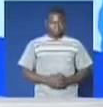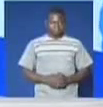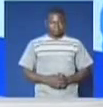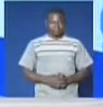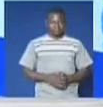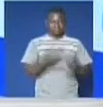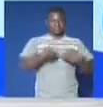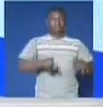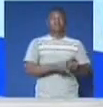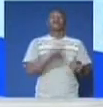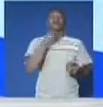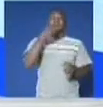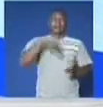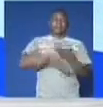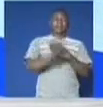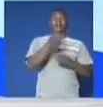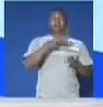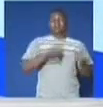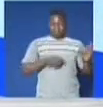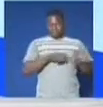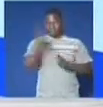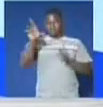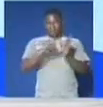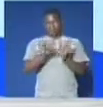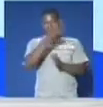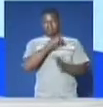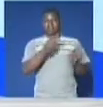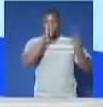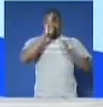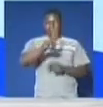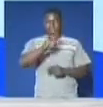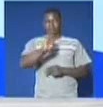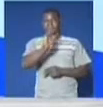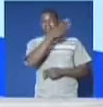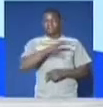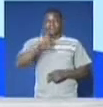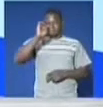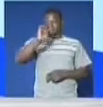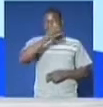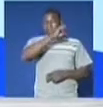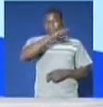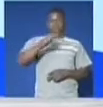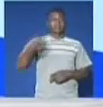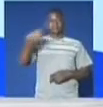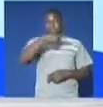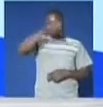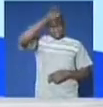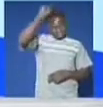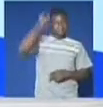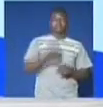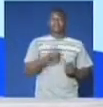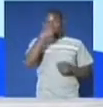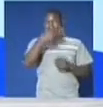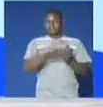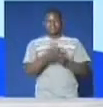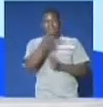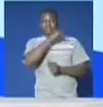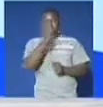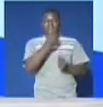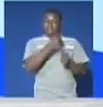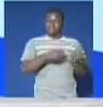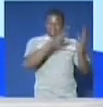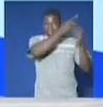Cela dit, des experts de l'Union européenne, de la CEDEAO, du G5 Sahel et des représentants de 5 pays ouest-africains discutent